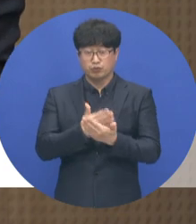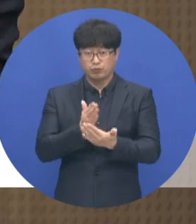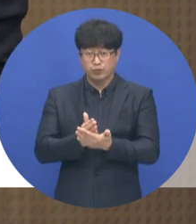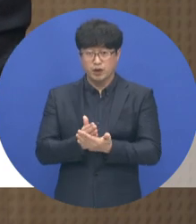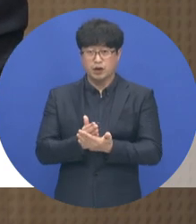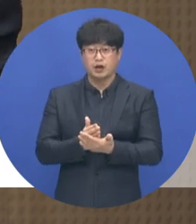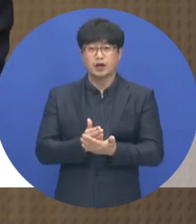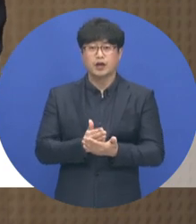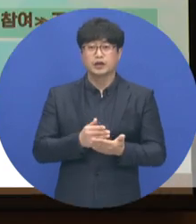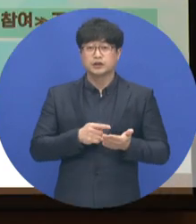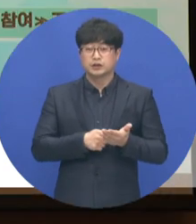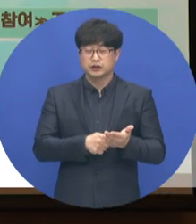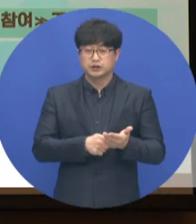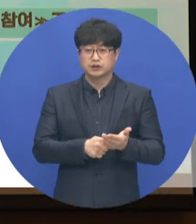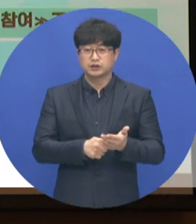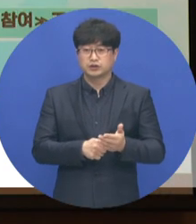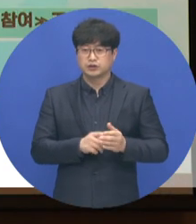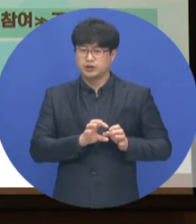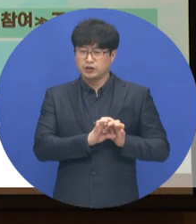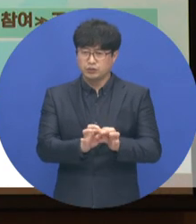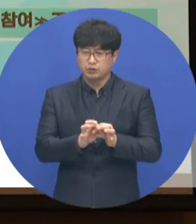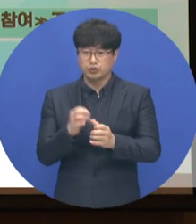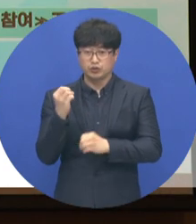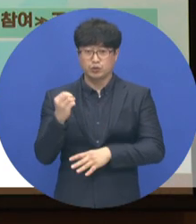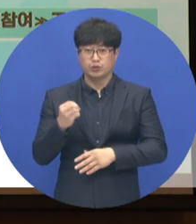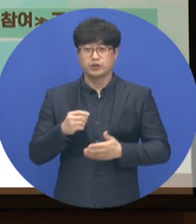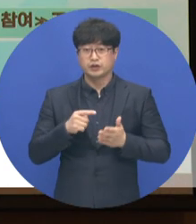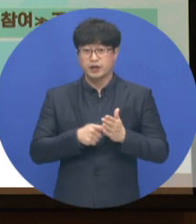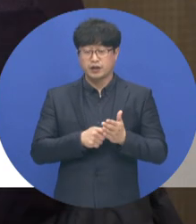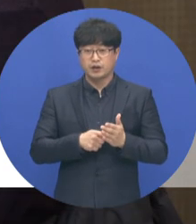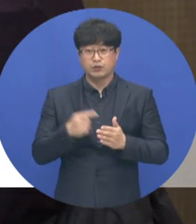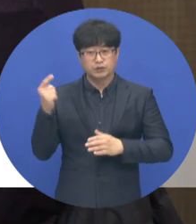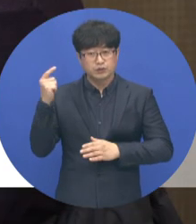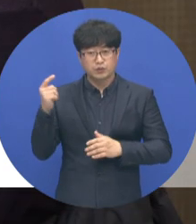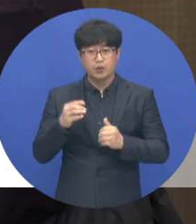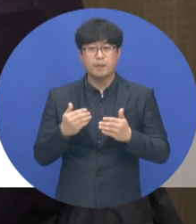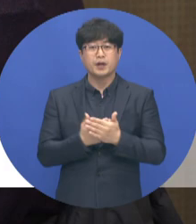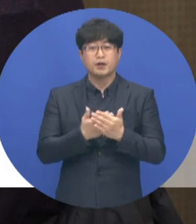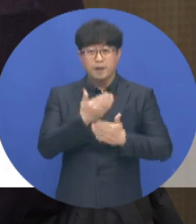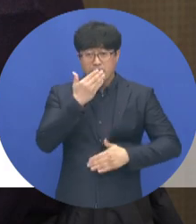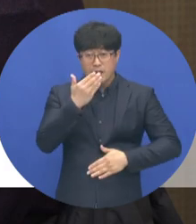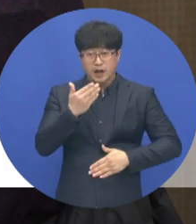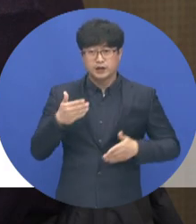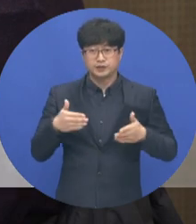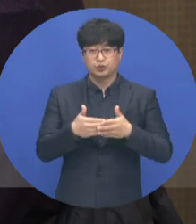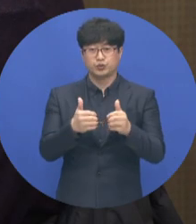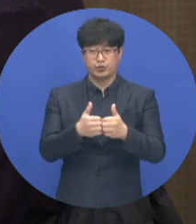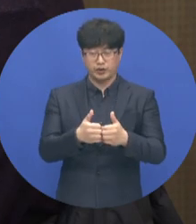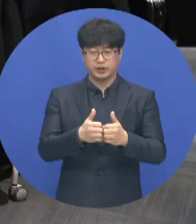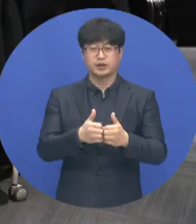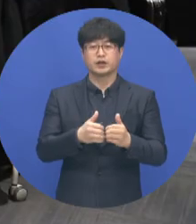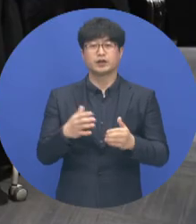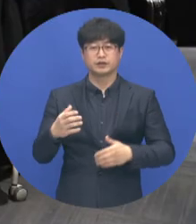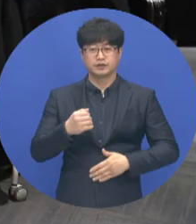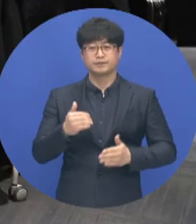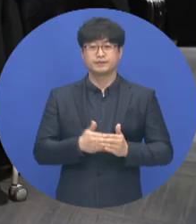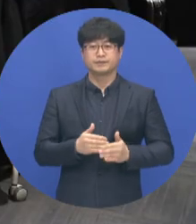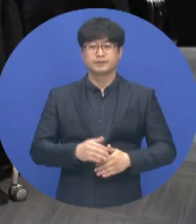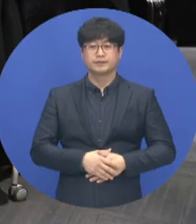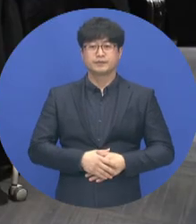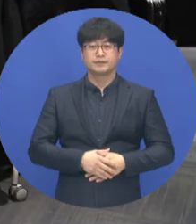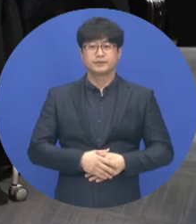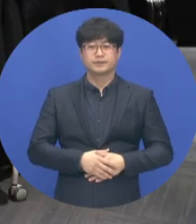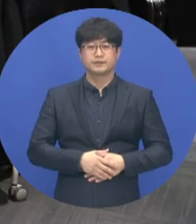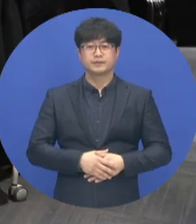분과별로 의제의 시효성 증대와 지속성을 기반으로 의견을 공유하고 발전 가능성에 대해 집중 논의하는 시간으로 진행됐습니다